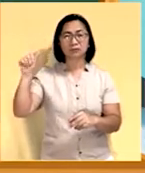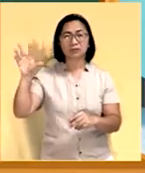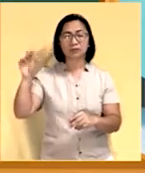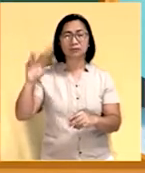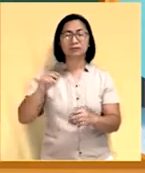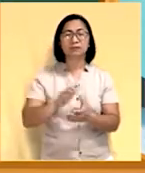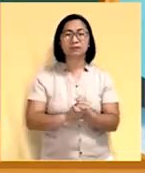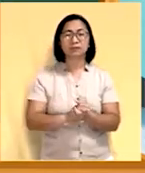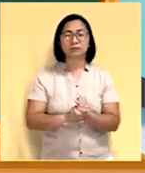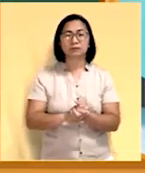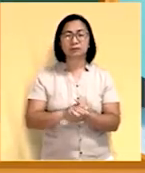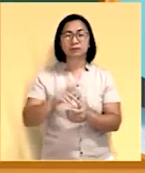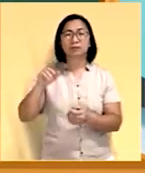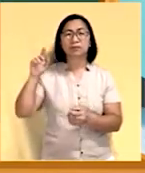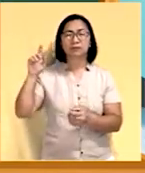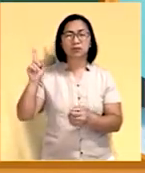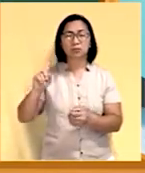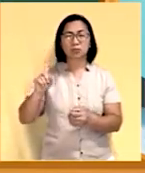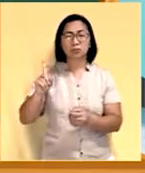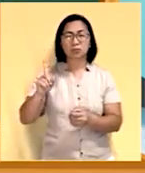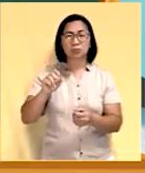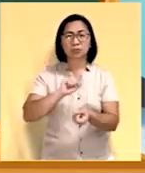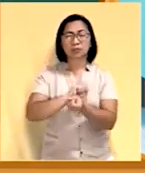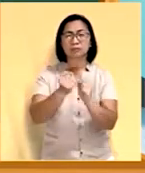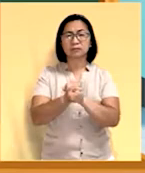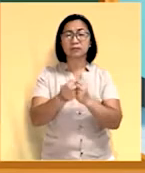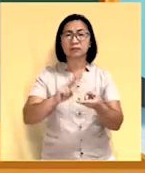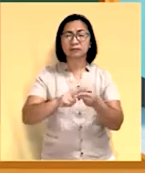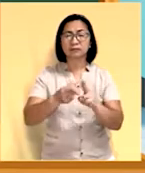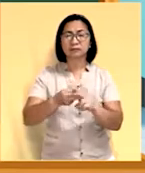ng 384?